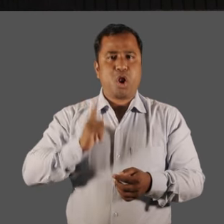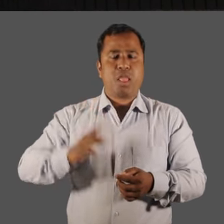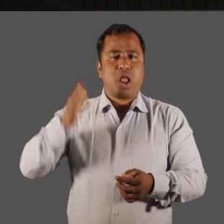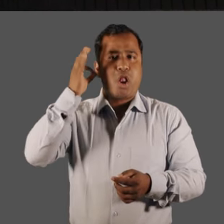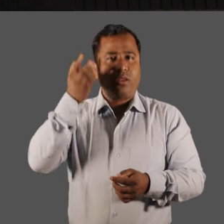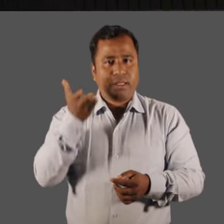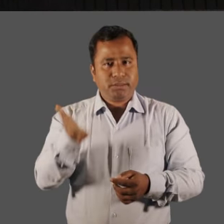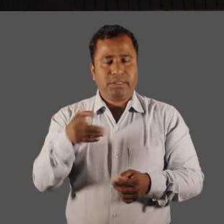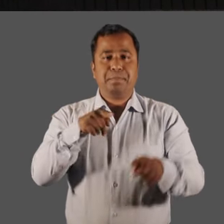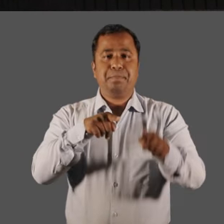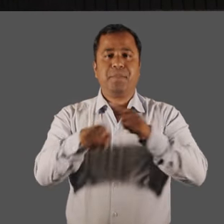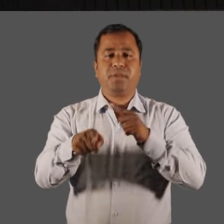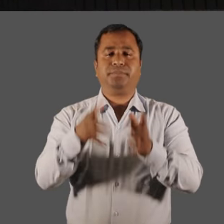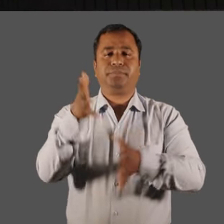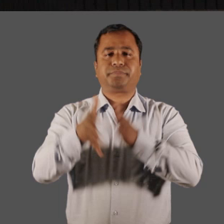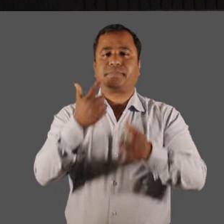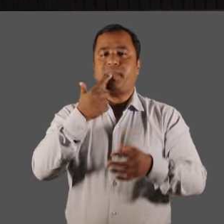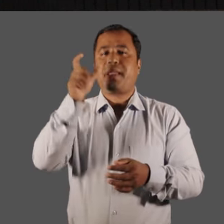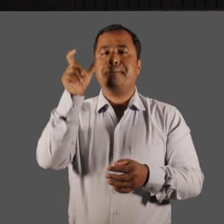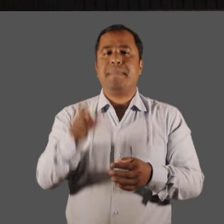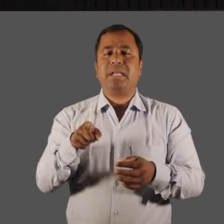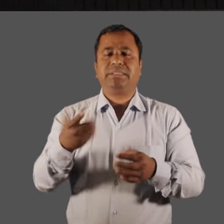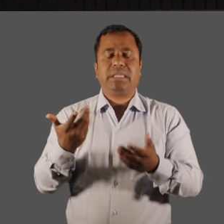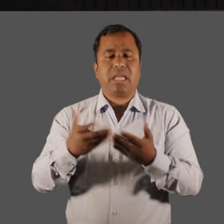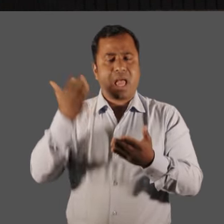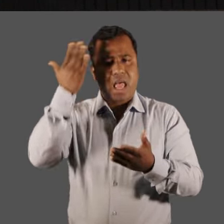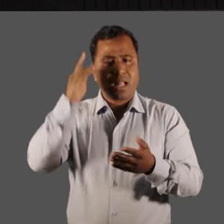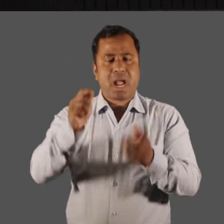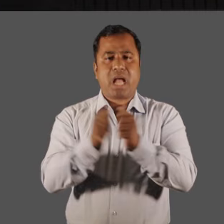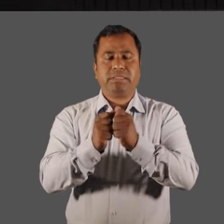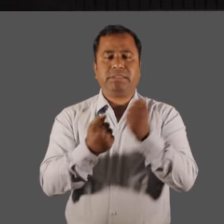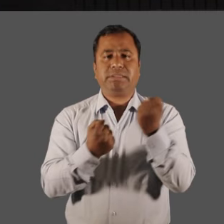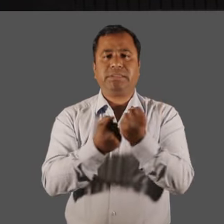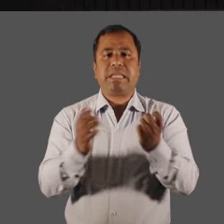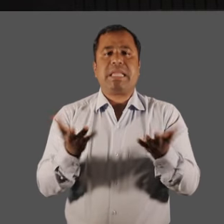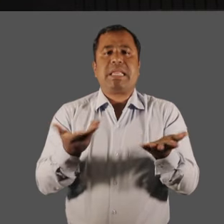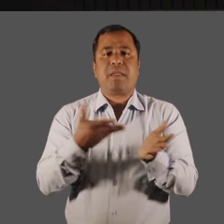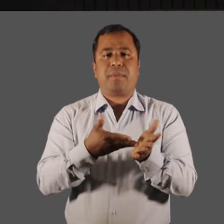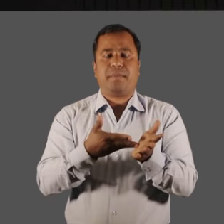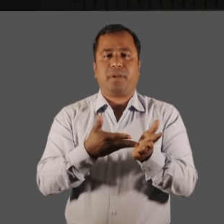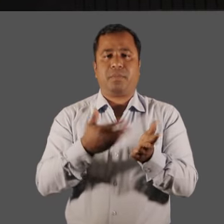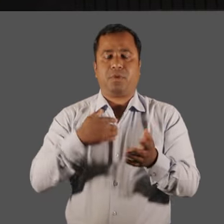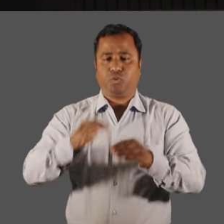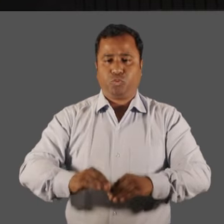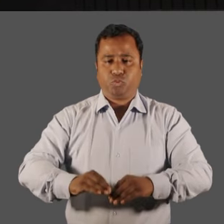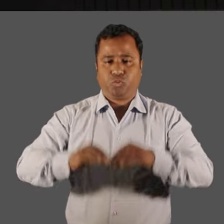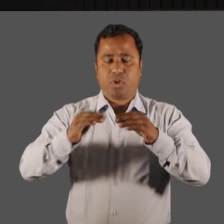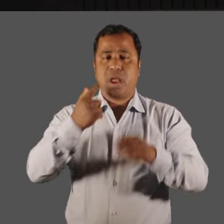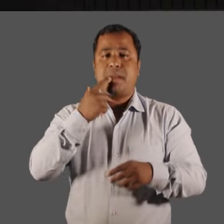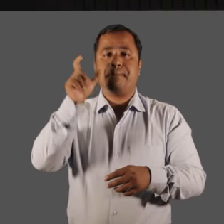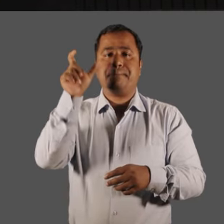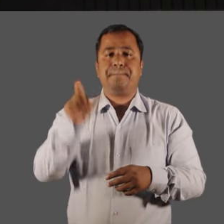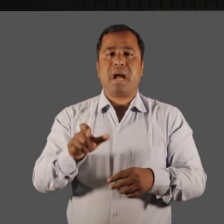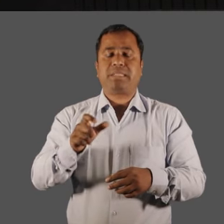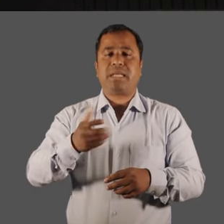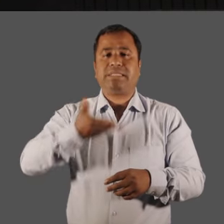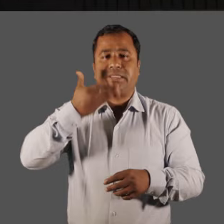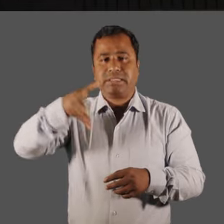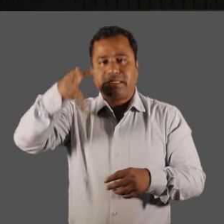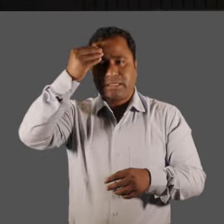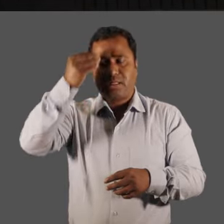ফার্স্ট ল্যাঙ্গুয়েজ ইশারা ভাষা হওয়ার কথা না। আপনার হ্যাঁ। আমরা যেভাবে ভাষা শিখেছি একই ভাষা হওয়ার কথা। তো শৈশবে আসলে আপনার ভাষা শেখার গল্পটা একটু শুনতে